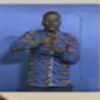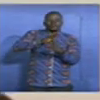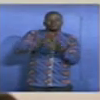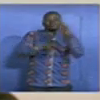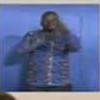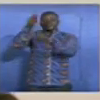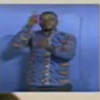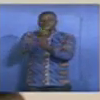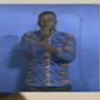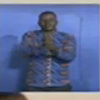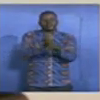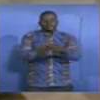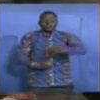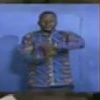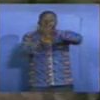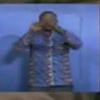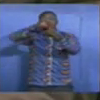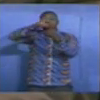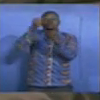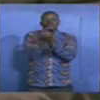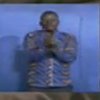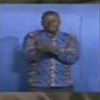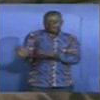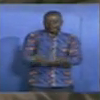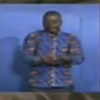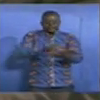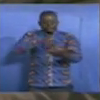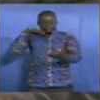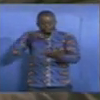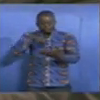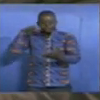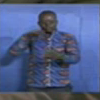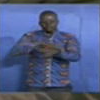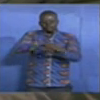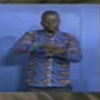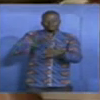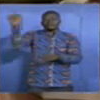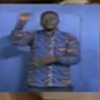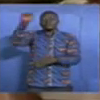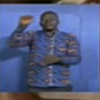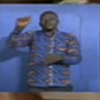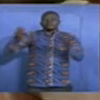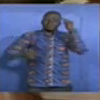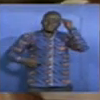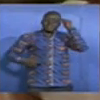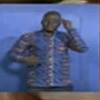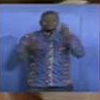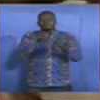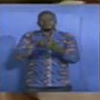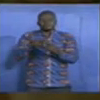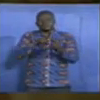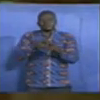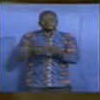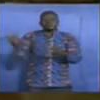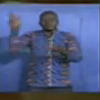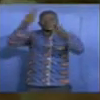la protection sociale a initié des études sur les régimes d'assurance maladie universelle. Cet atelier de validation de